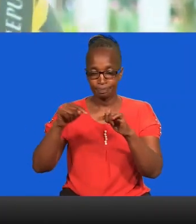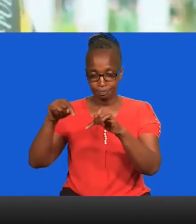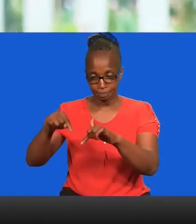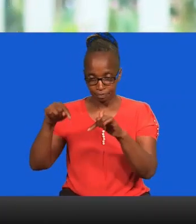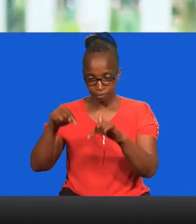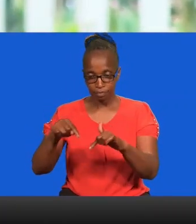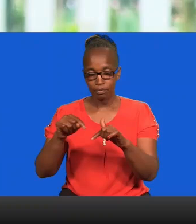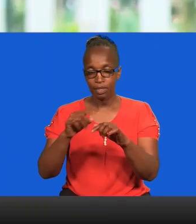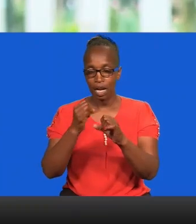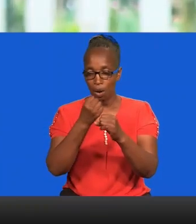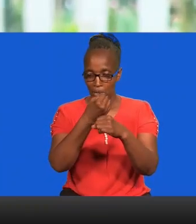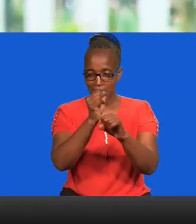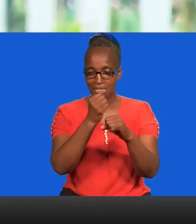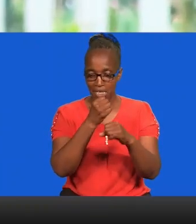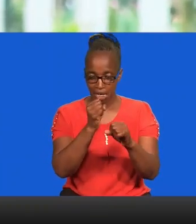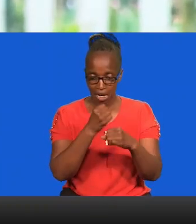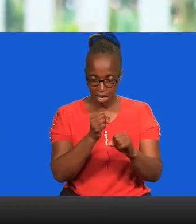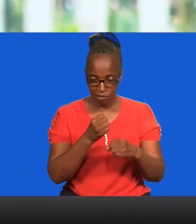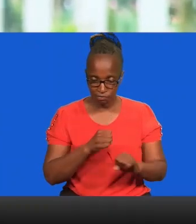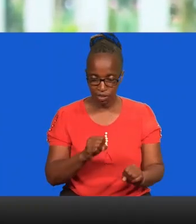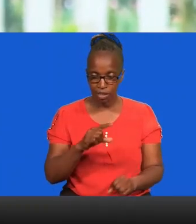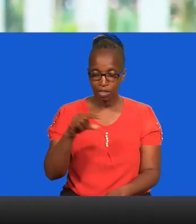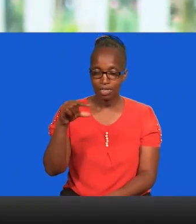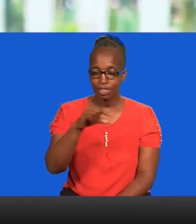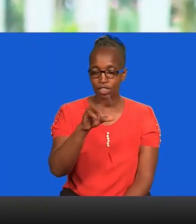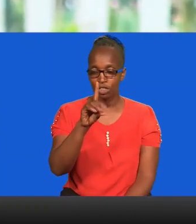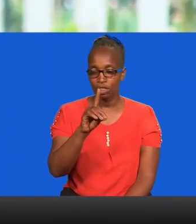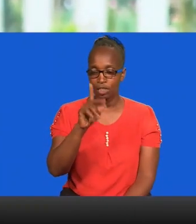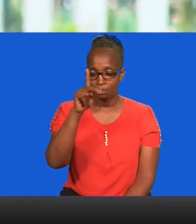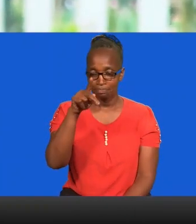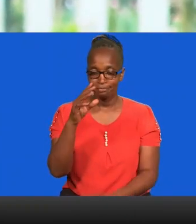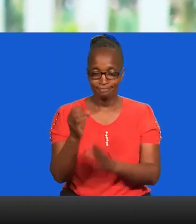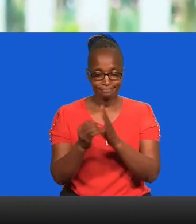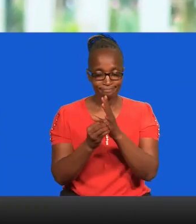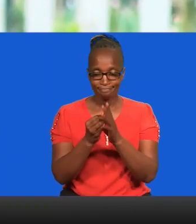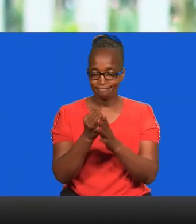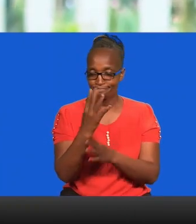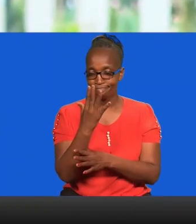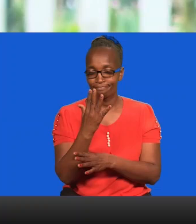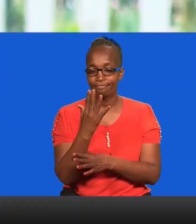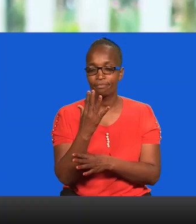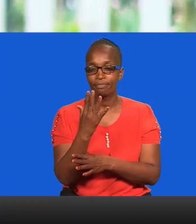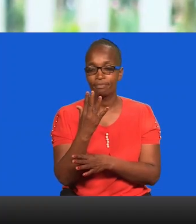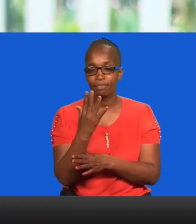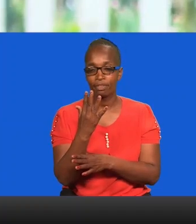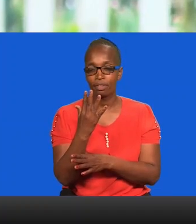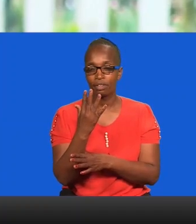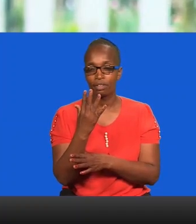Today, our savings as a percentage of our GDP is growing.